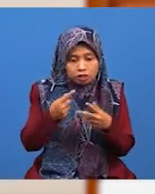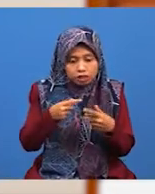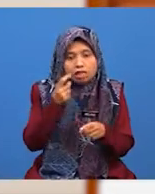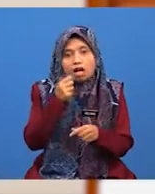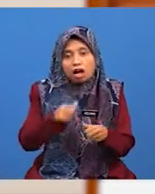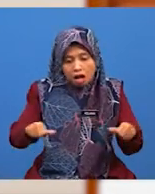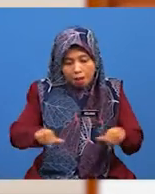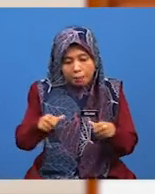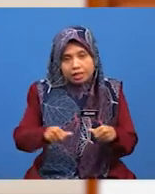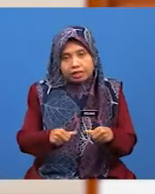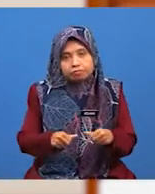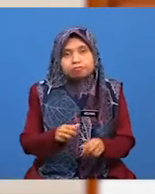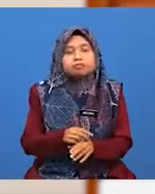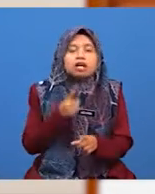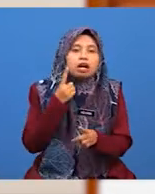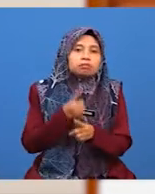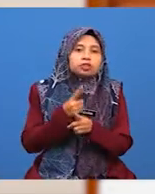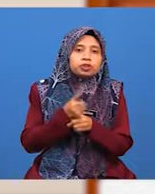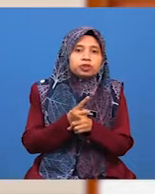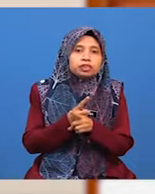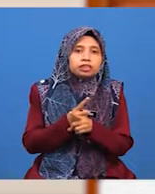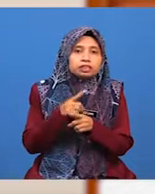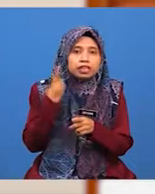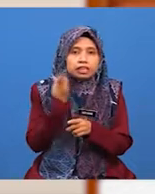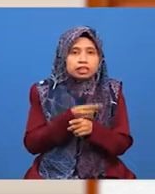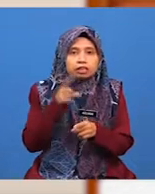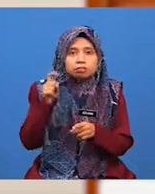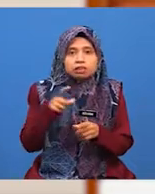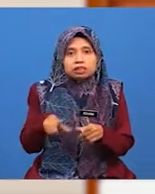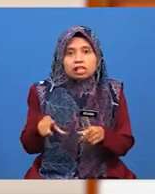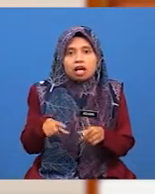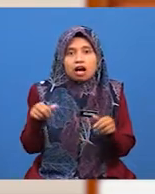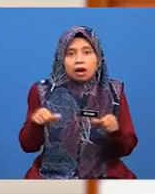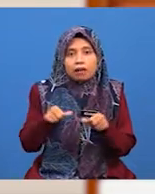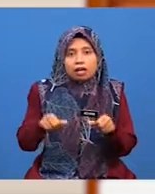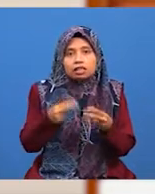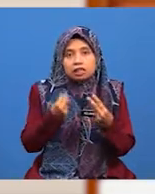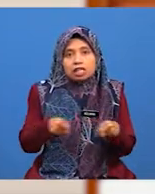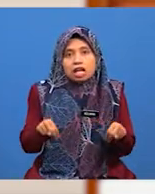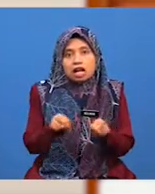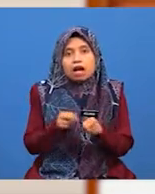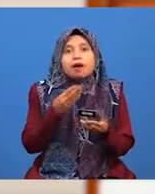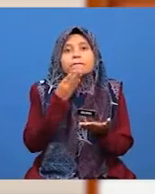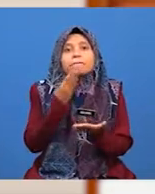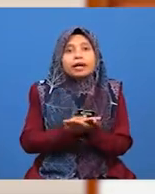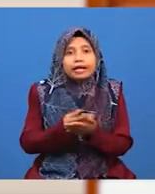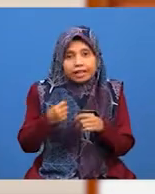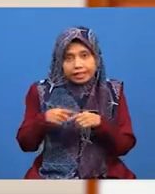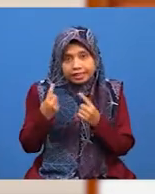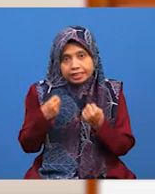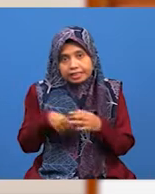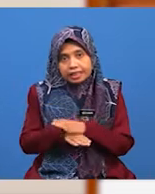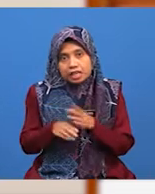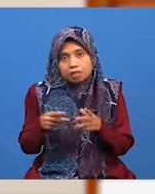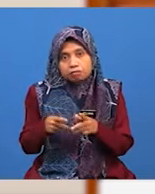murid-murid? Tahniah, tepat sekali. Kita mestilah mengamalkan nilai baik hati dalam kehidupan